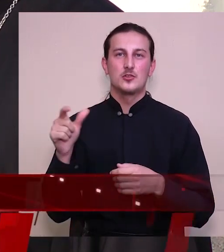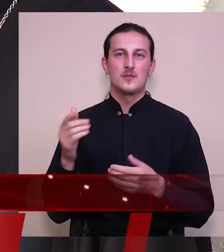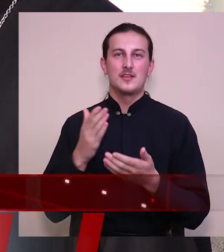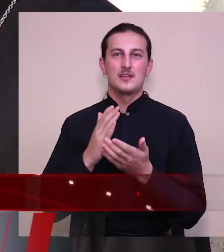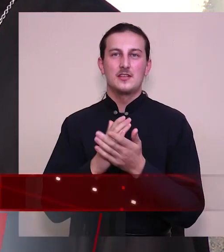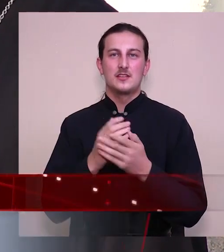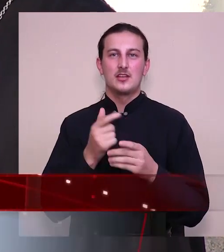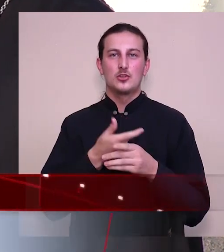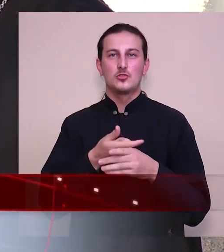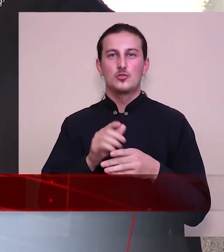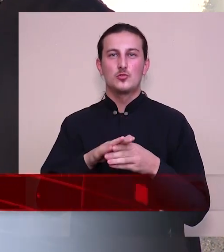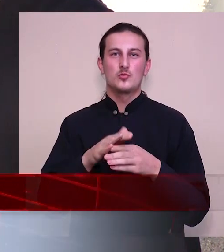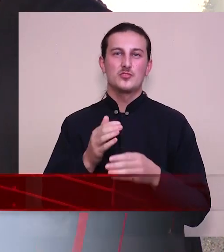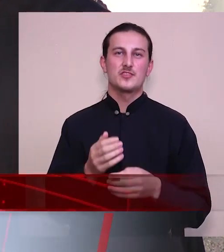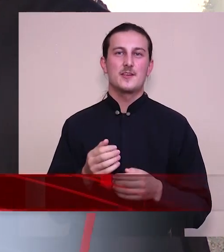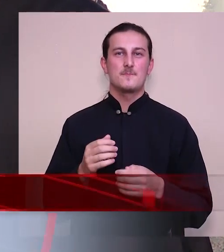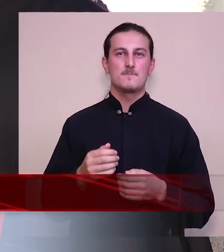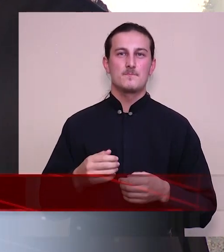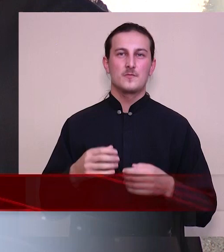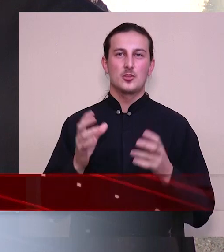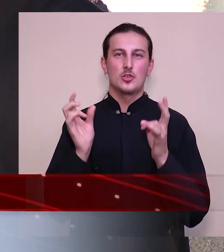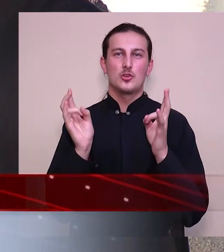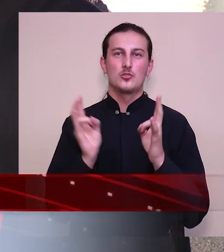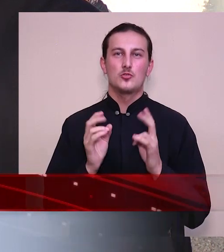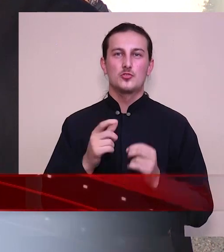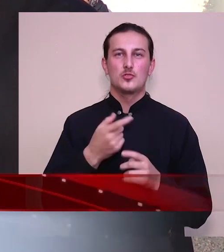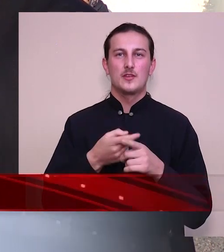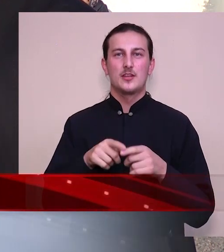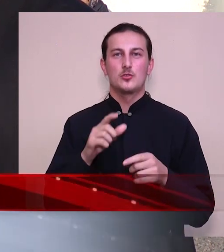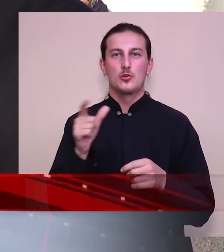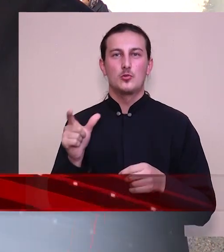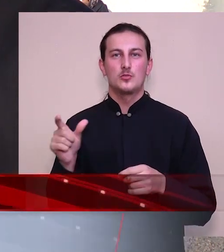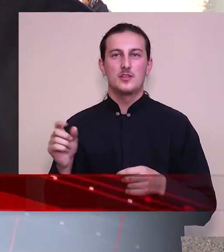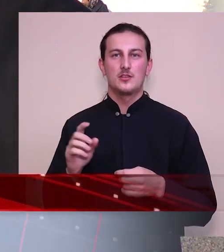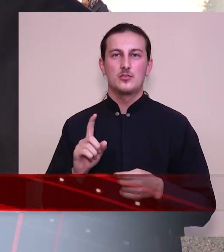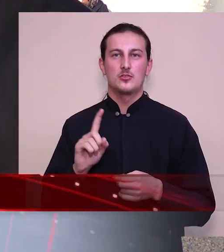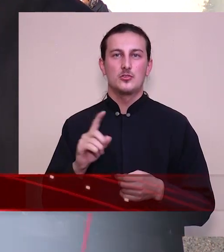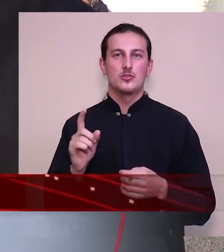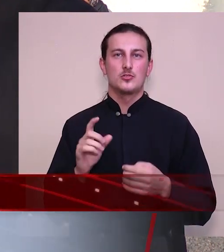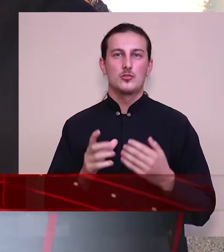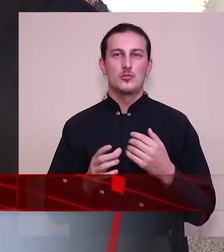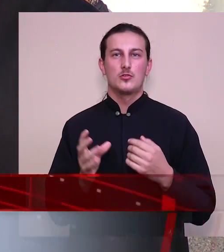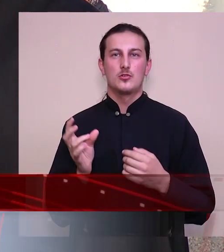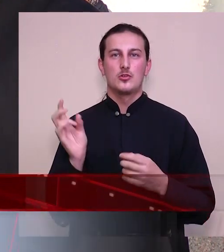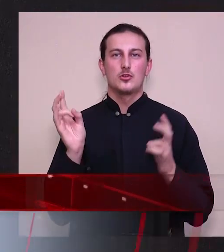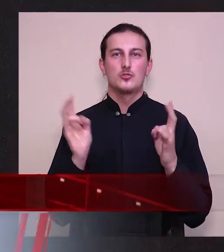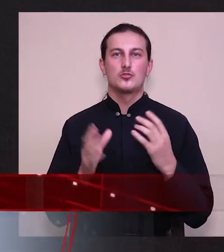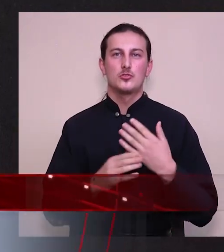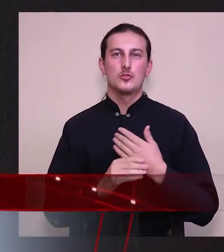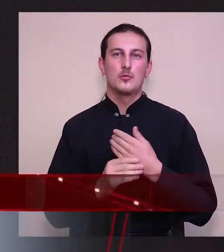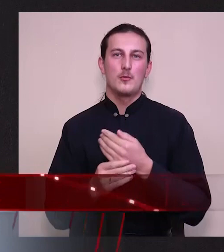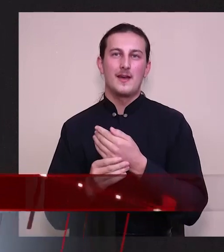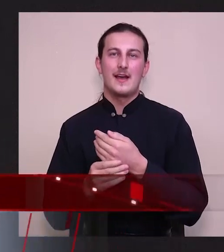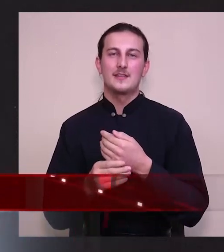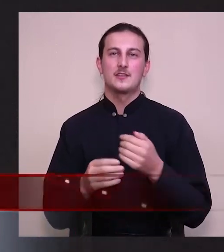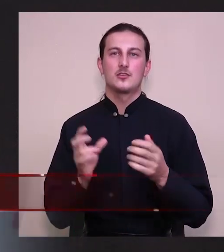дуже важливою, тому що дійсно це люди, яким потрібна пастирська опіка. І я думаю,